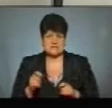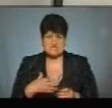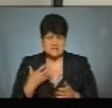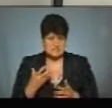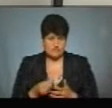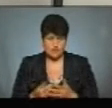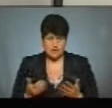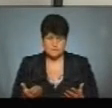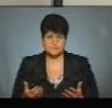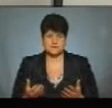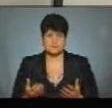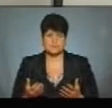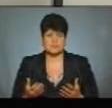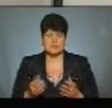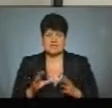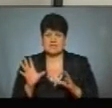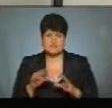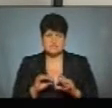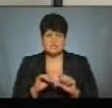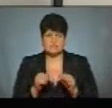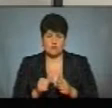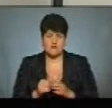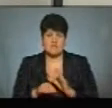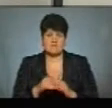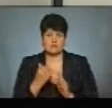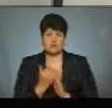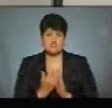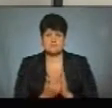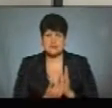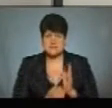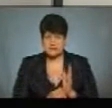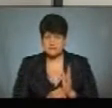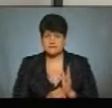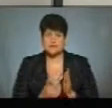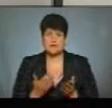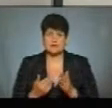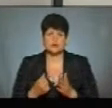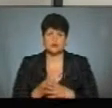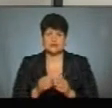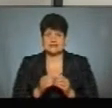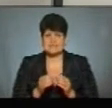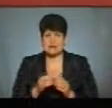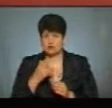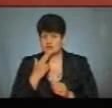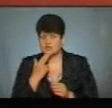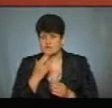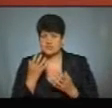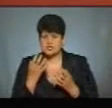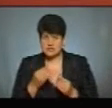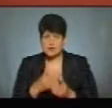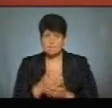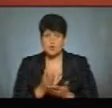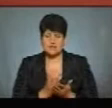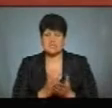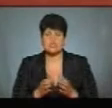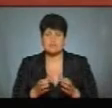всі, відповідно, сформували виборчі списки. Але до 10 червня